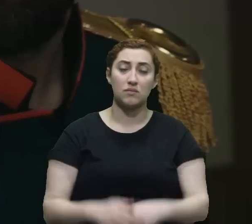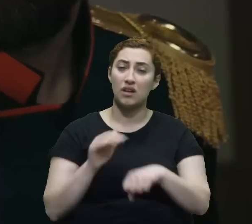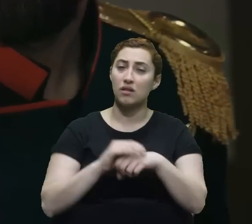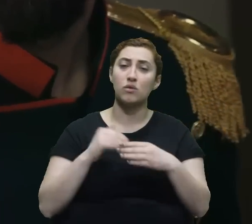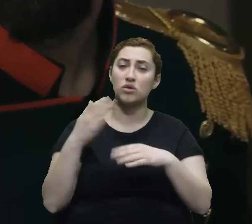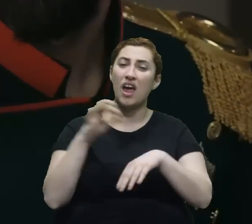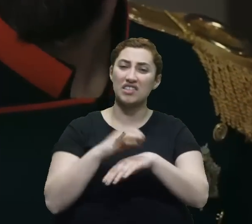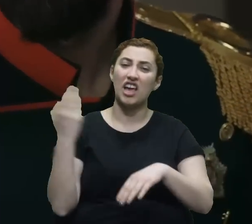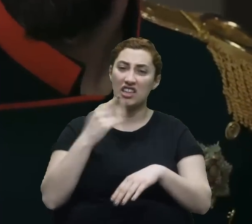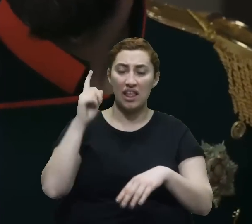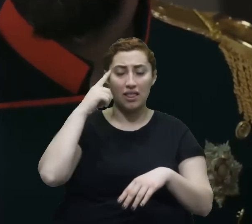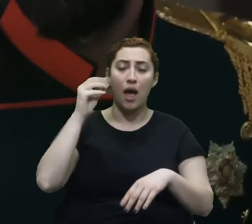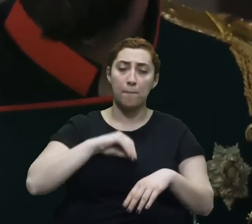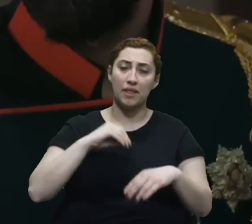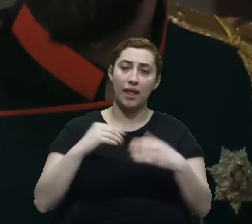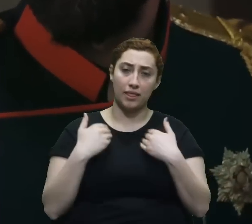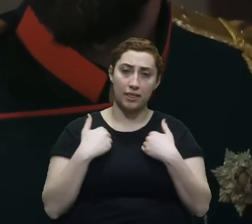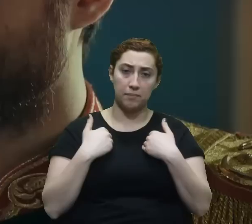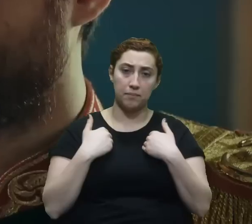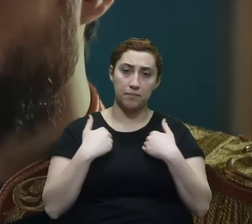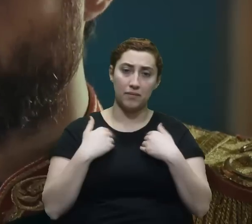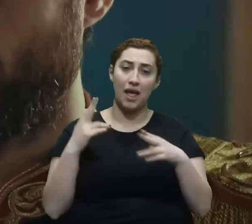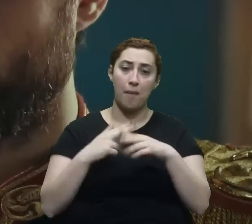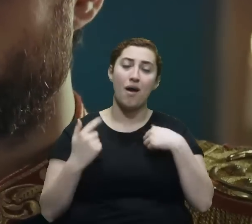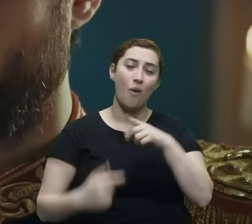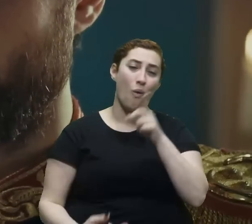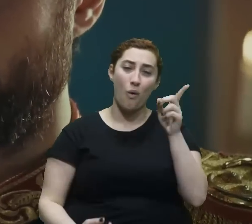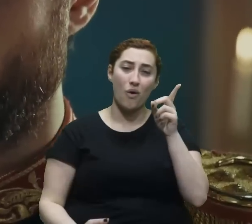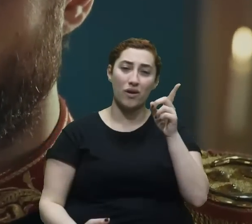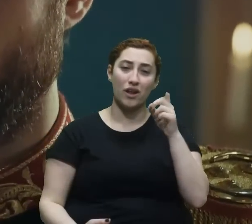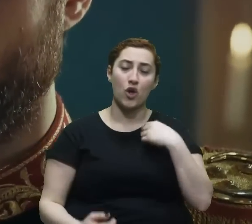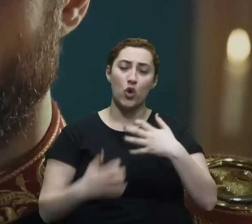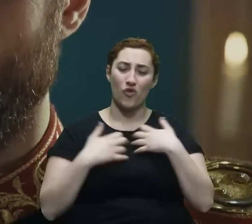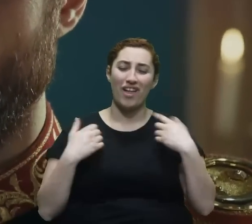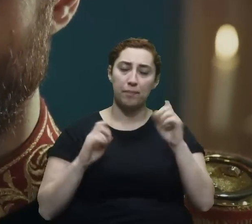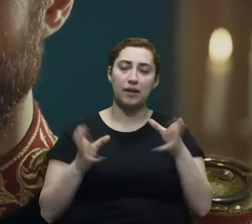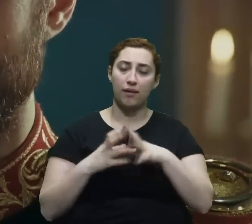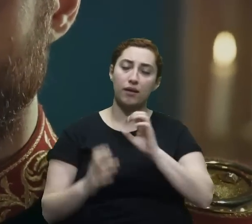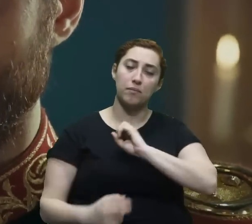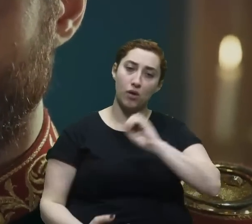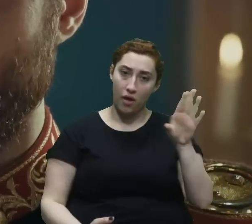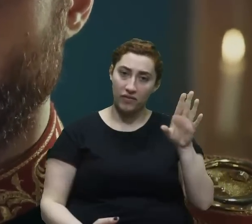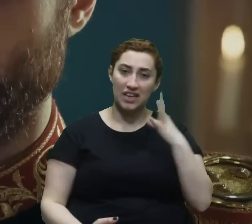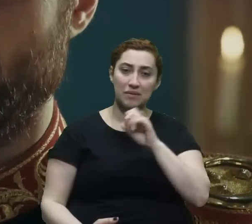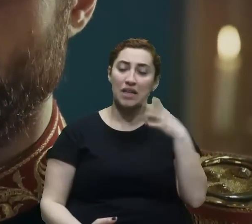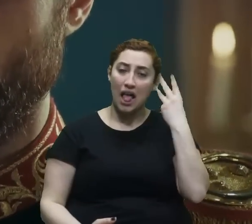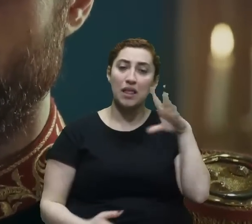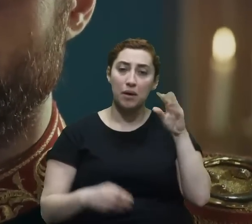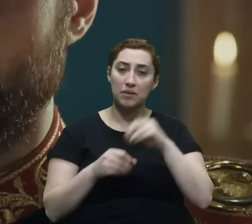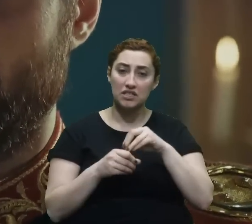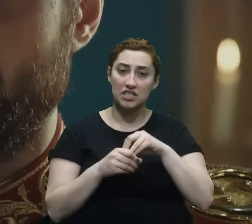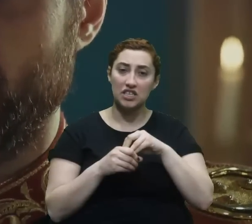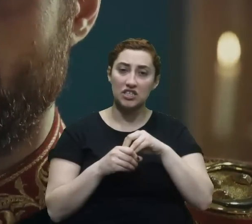Baskından sonra hastaneye gideceğinizi tahmin ettim. Hemen oraya itimatlı bir takım gönderip kimse anlamasın